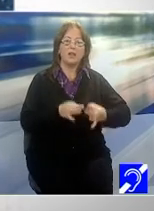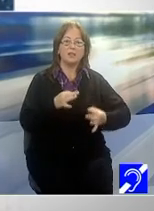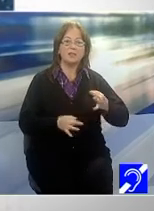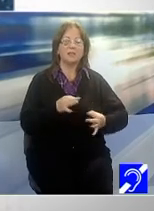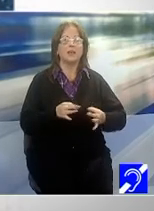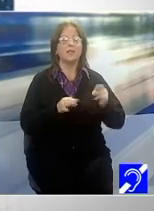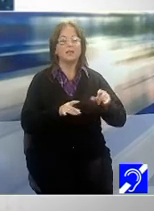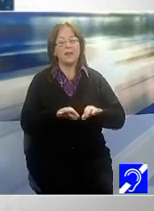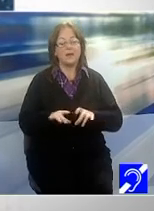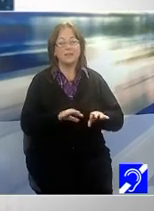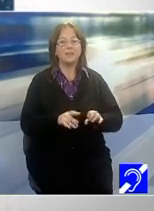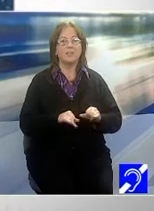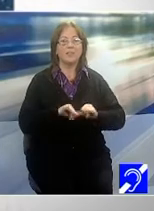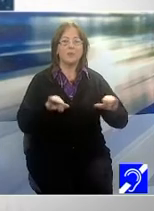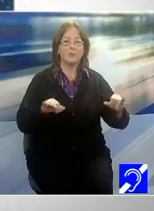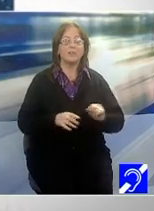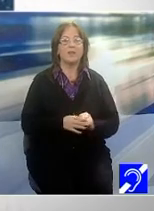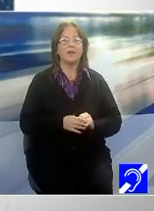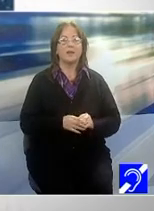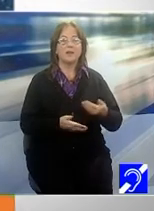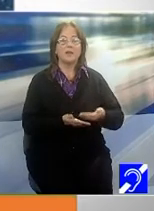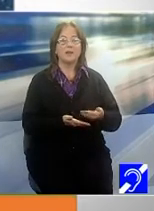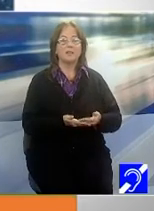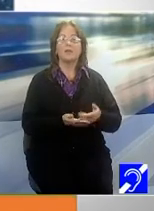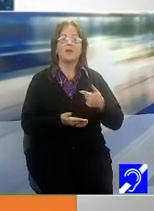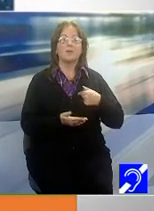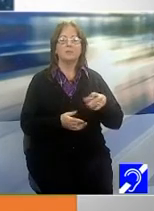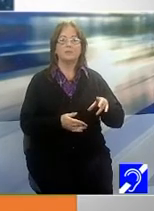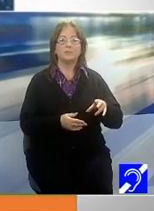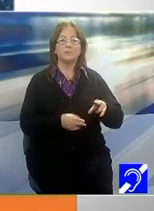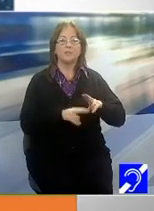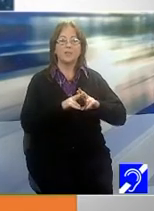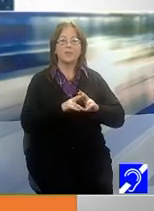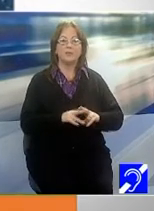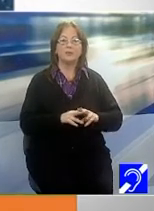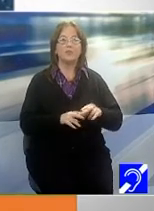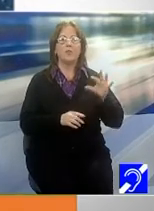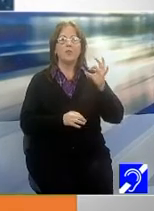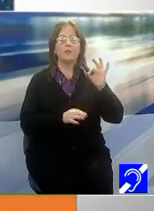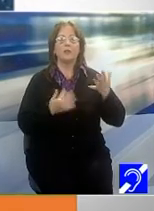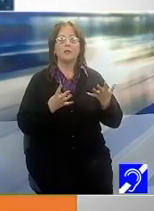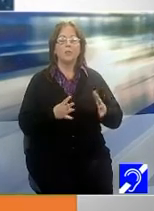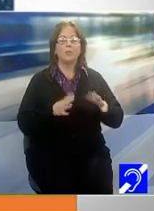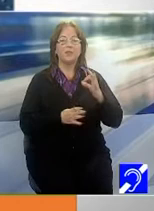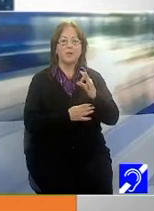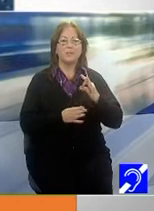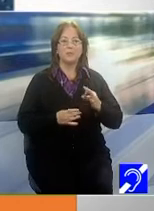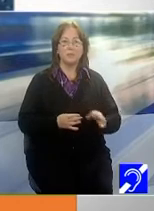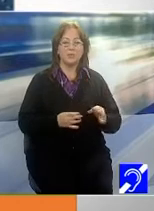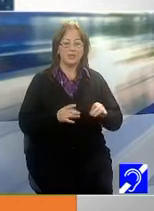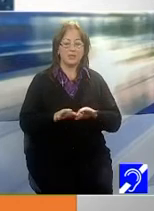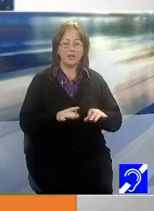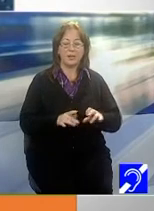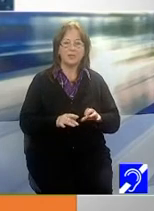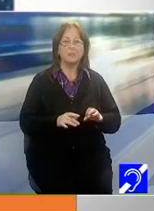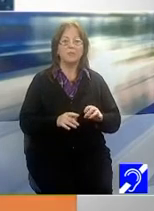IT și de aici am reținut faptul că circa 90% din industria IT română este bazată pe loan,